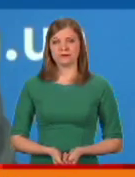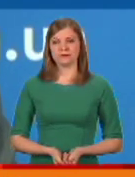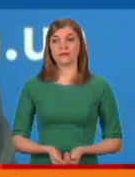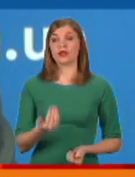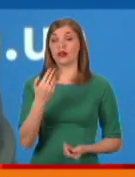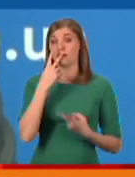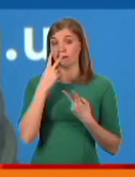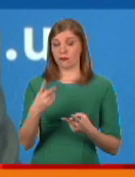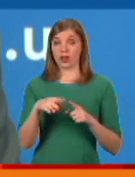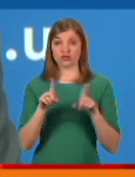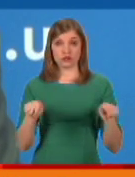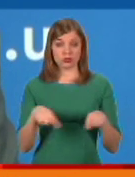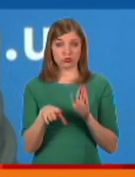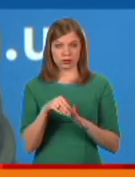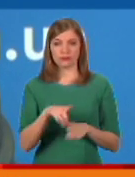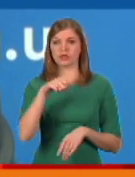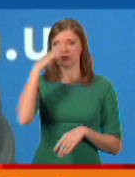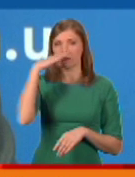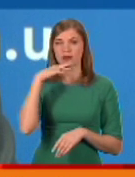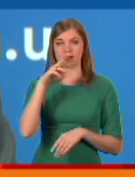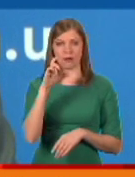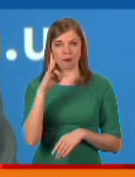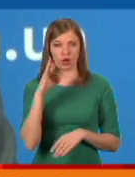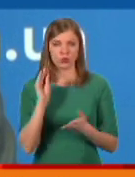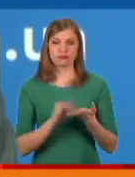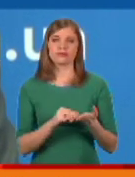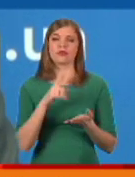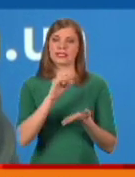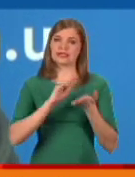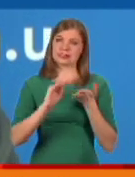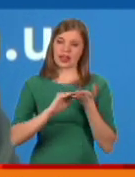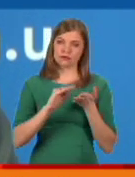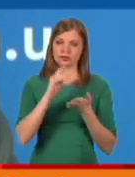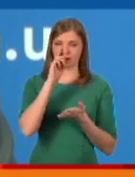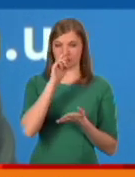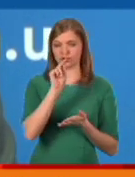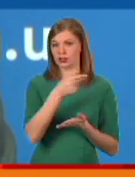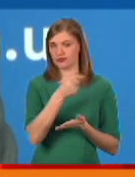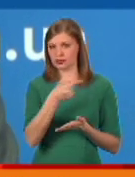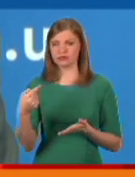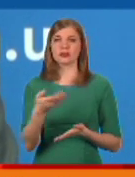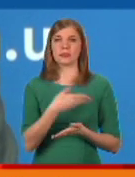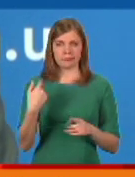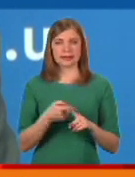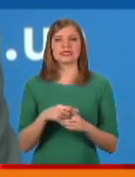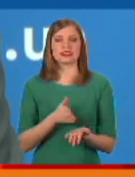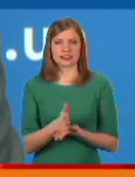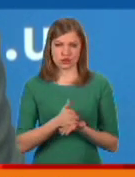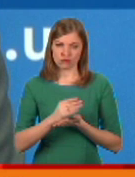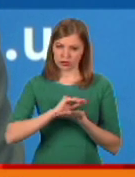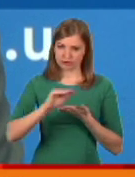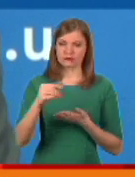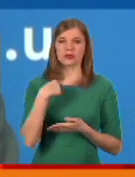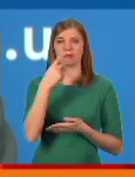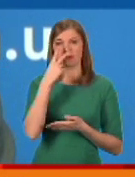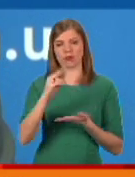Ми бачили бюлетені за батька Махно, ми бачили бюлетені із написом через весь бюлетень «Ми це заслужили». Ми бачили